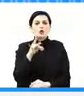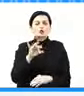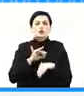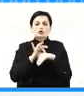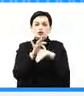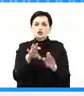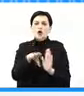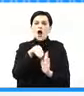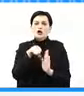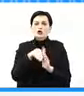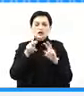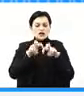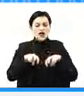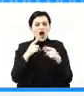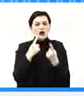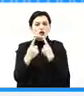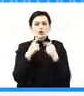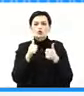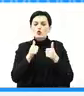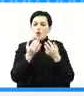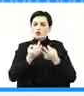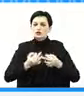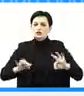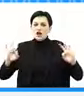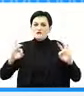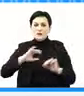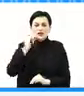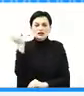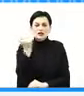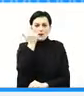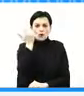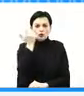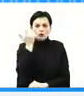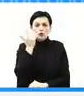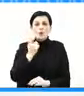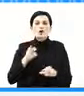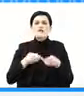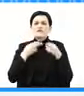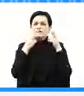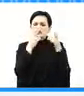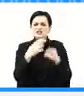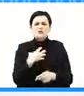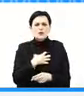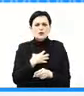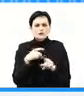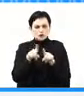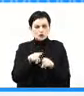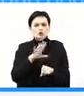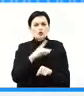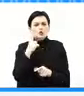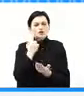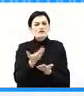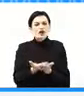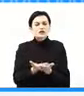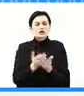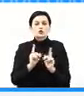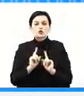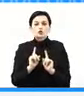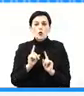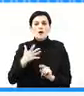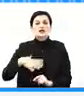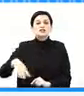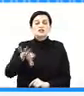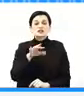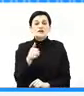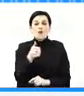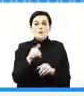ჩატარებულ არჩევნებს განიხილავს როგორც თავისუფალს და დამოუკიდებელს. ვიზიტი მნიშვნელოვანი იყო ასევე იმ თვალსაზრისითაც, რომ